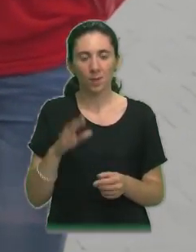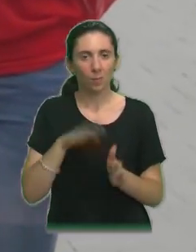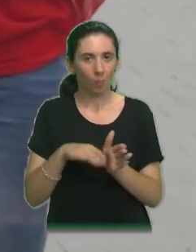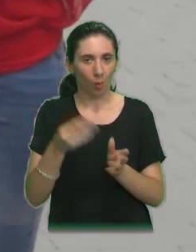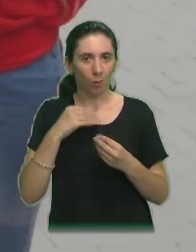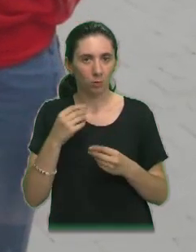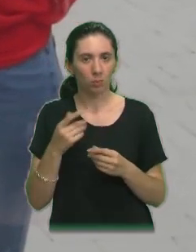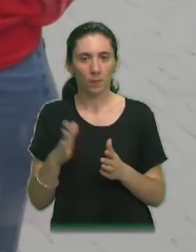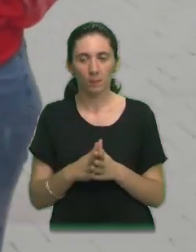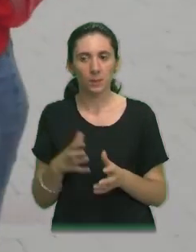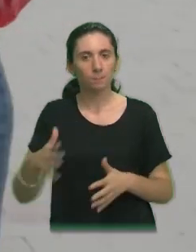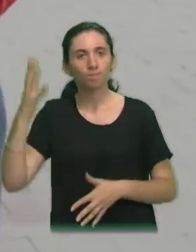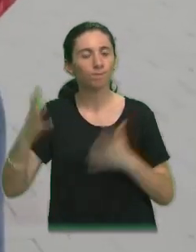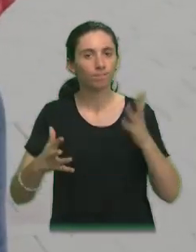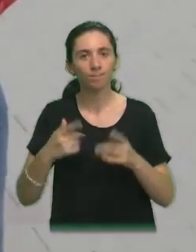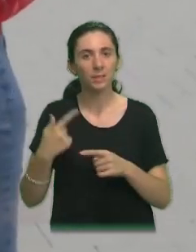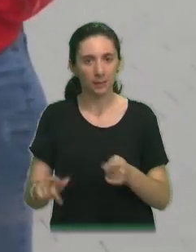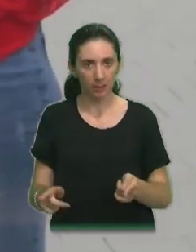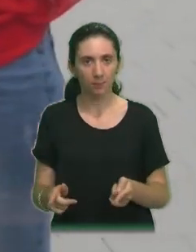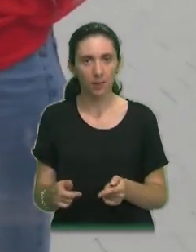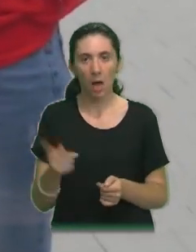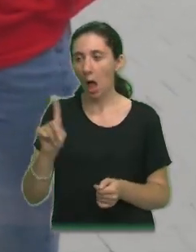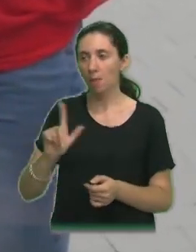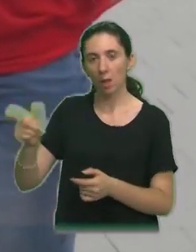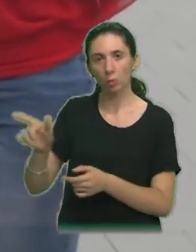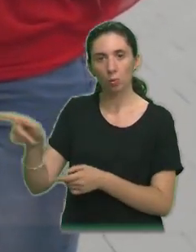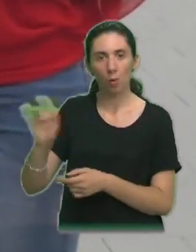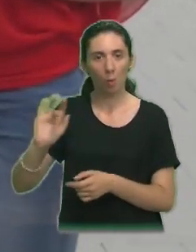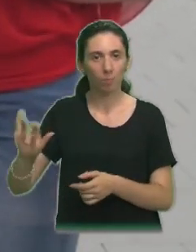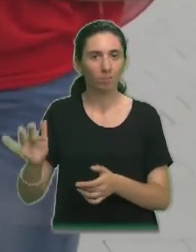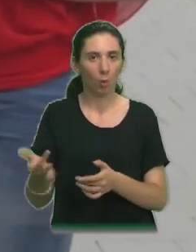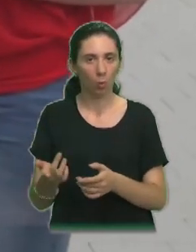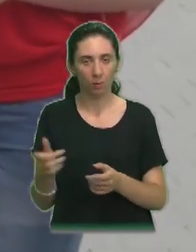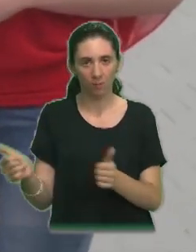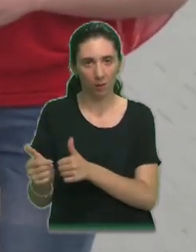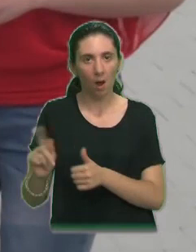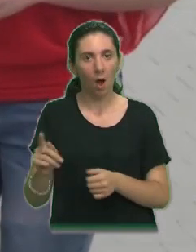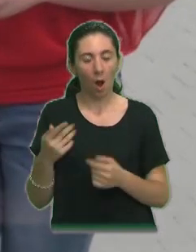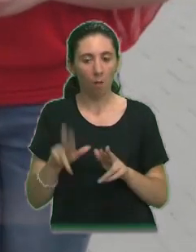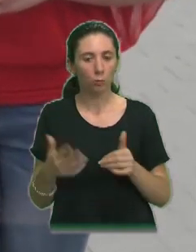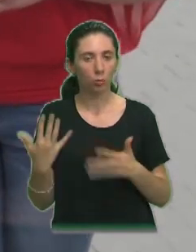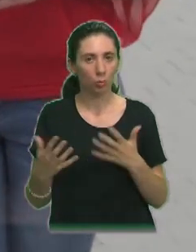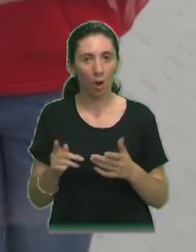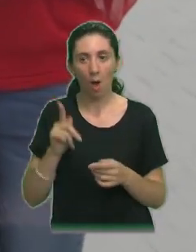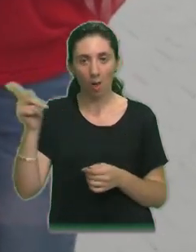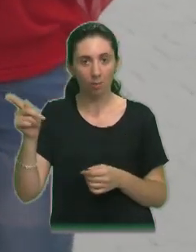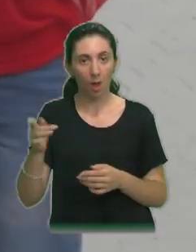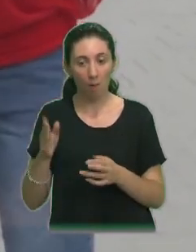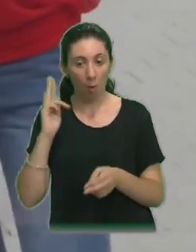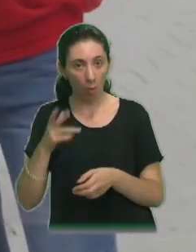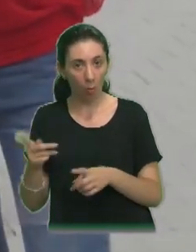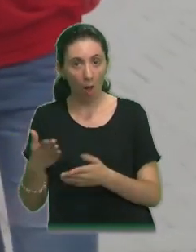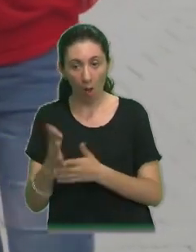kuglala, psovala sam u sebi, gestikulirala sam se, smjela gestikulirati smiješ. Naravno, ne